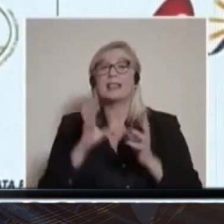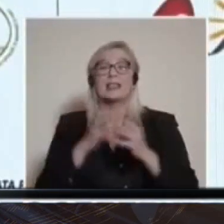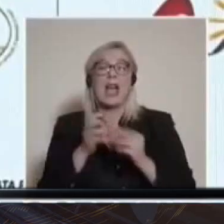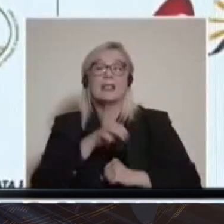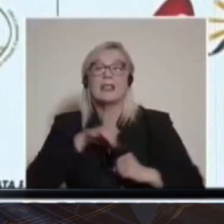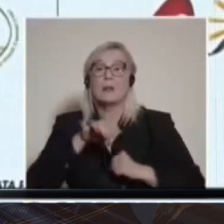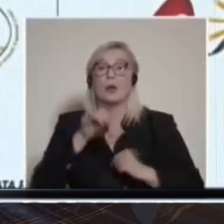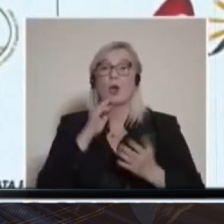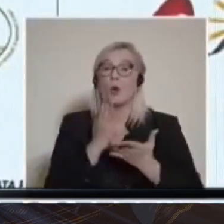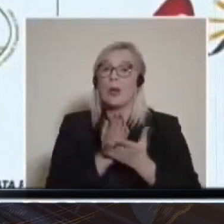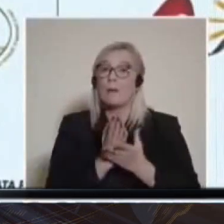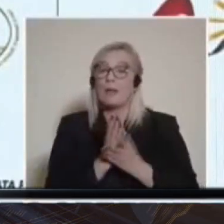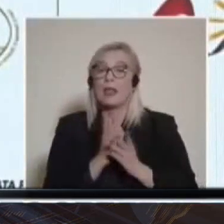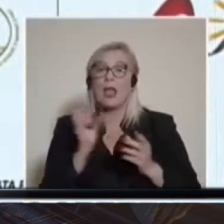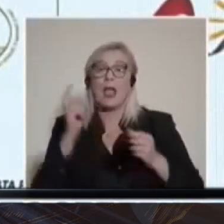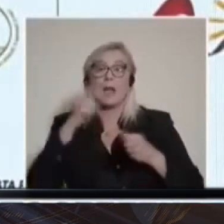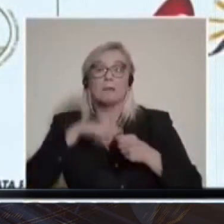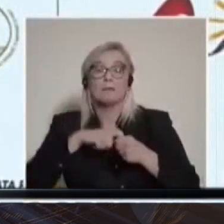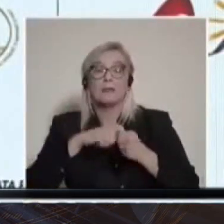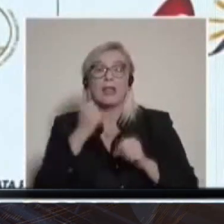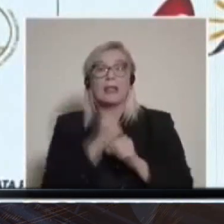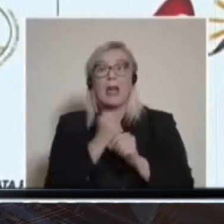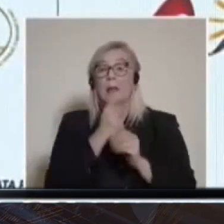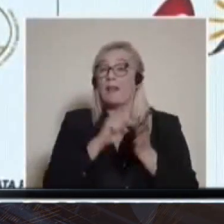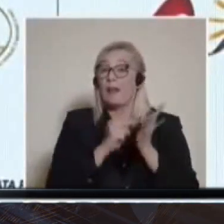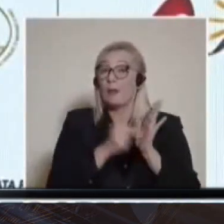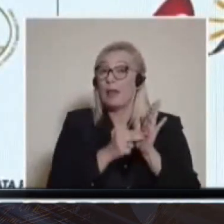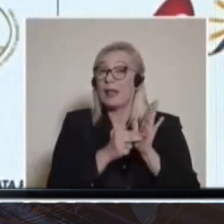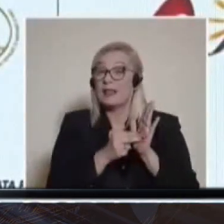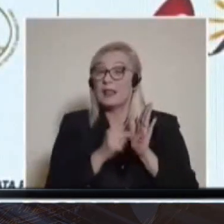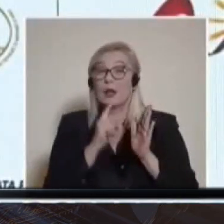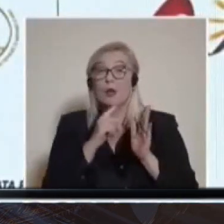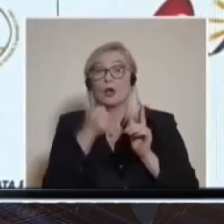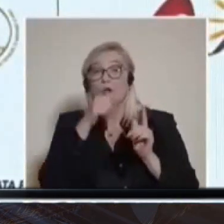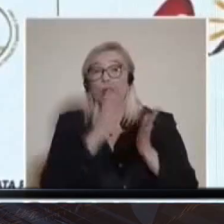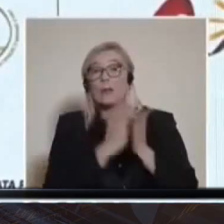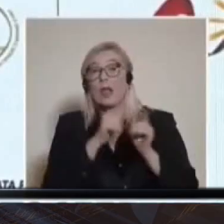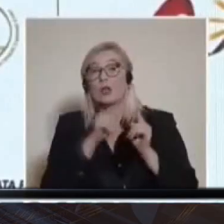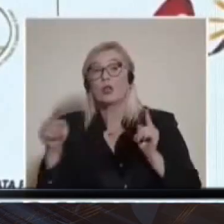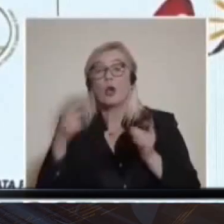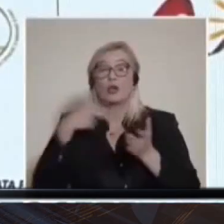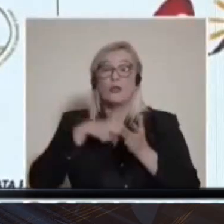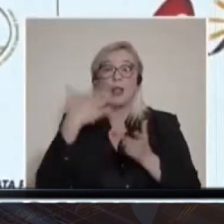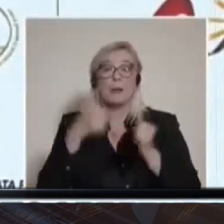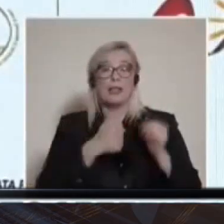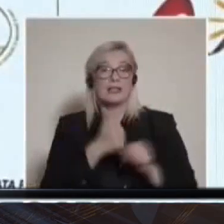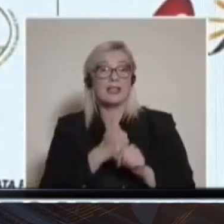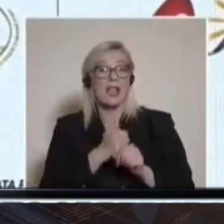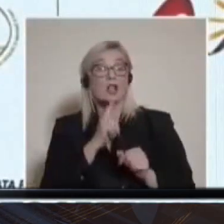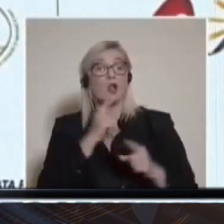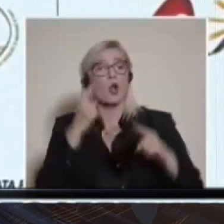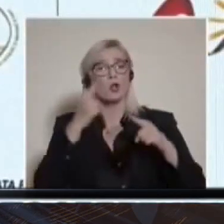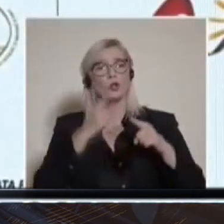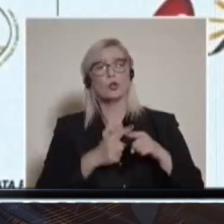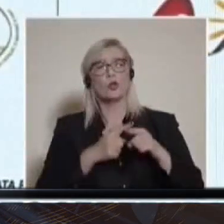Проект кој ќе биде сопфатен и преточен во стратегија која што ќе биде до 2050 година, со кој ќе се